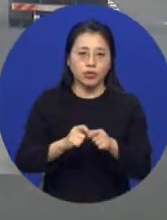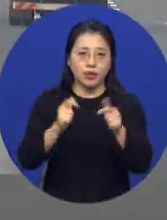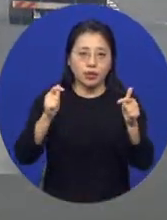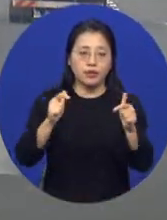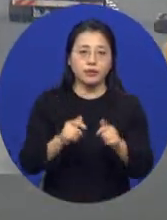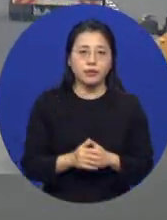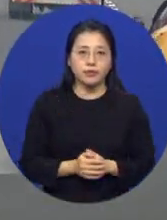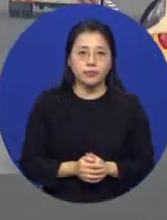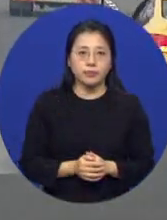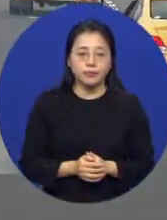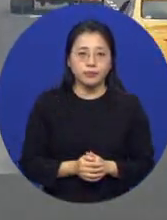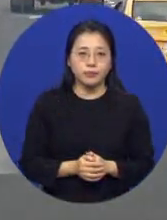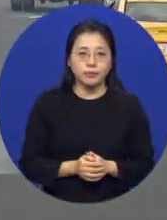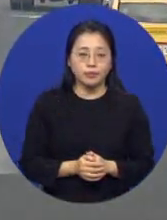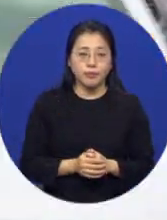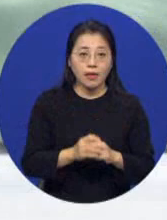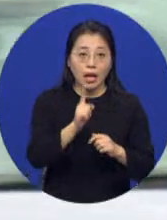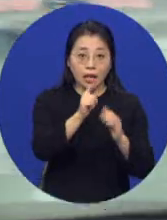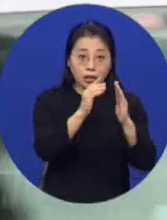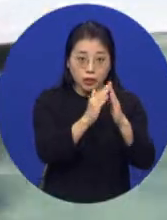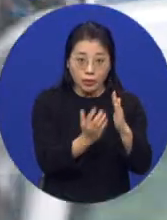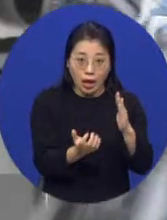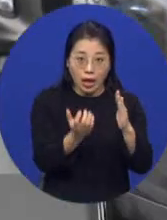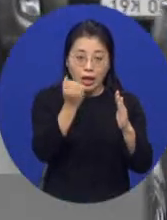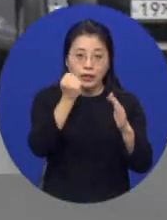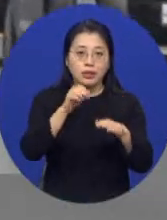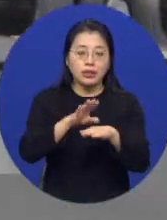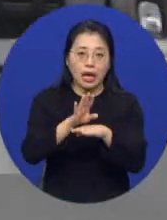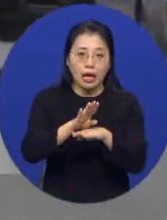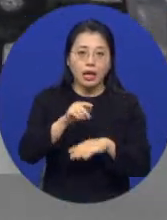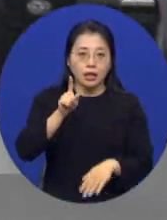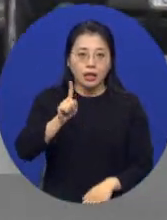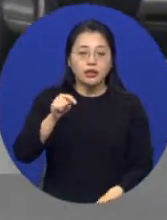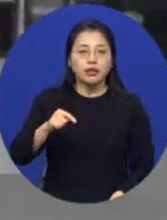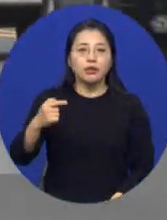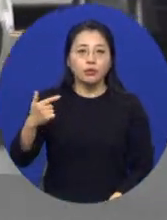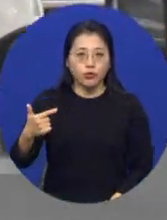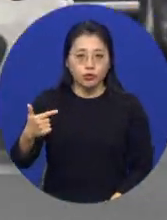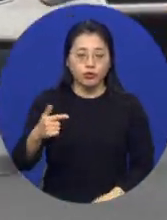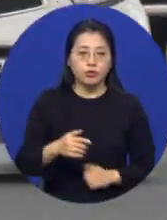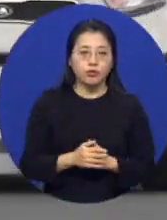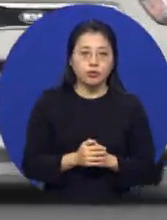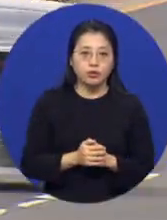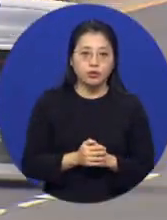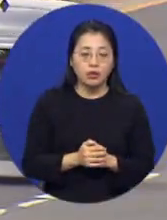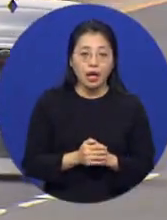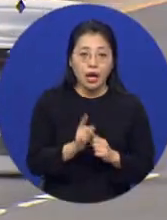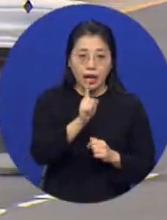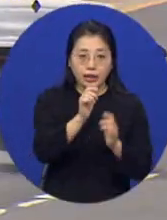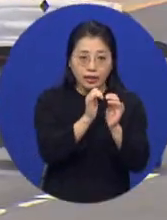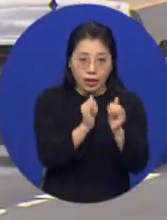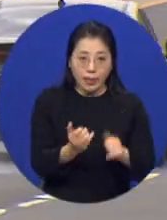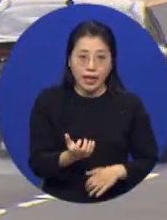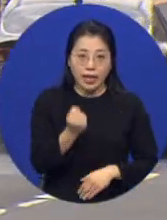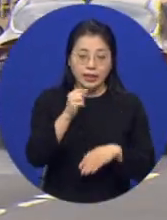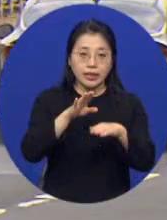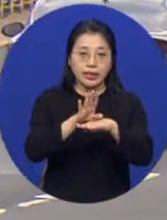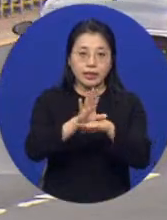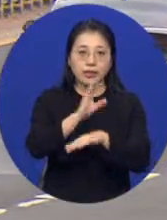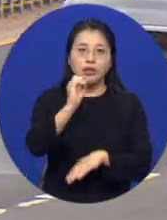증가했습니다 가구당 차량 보유 대수는 1.316대 1인당 차량 보유